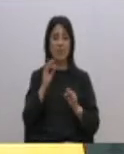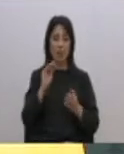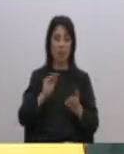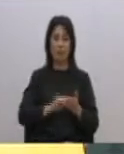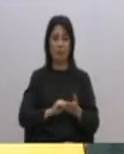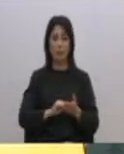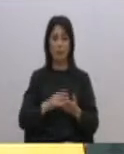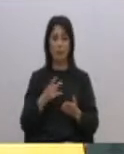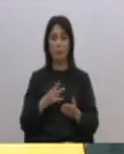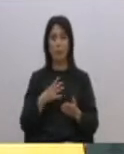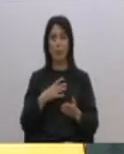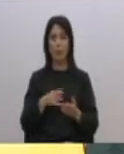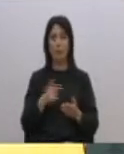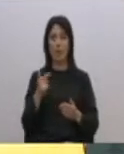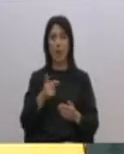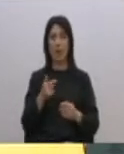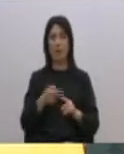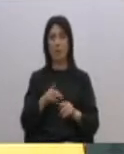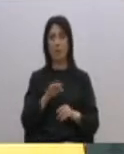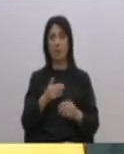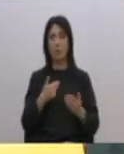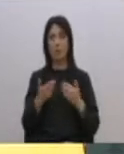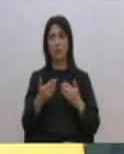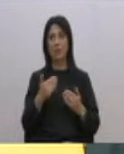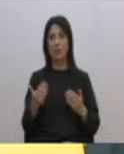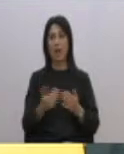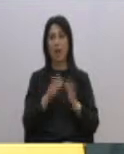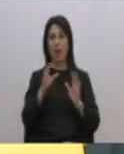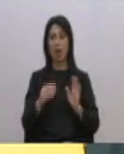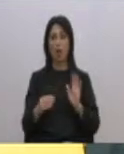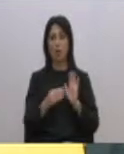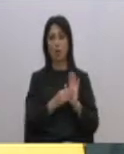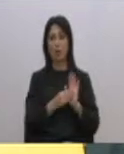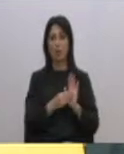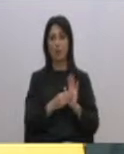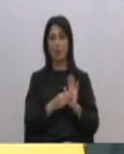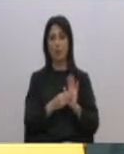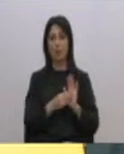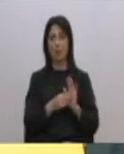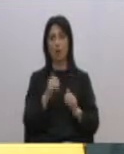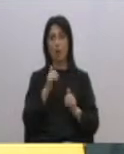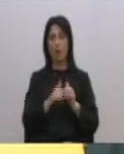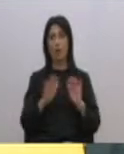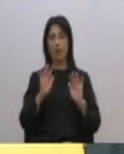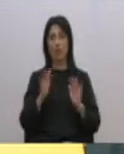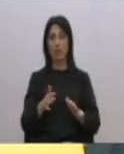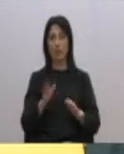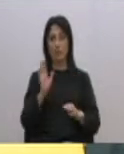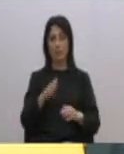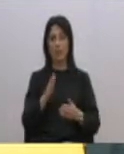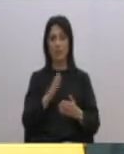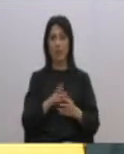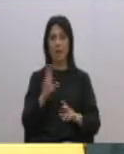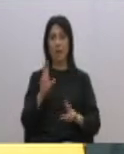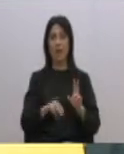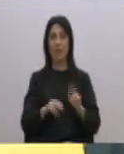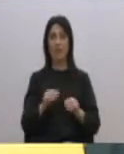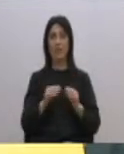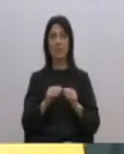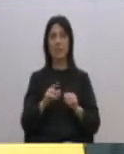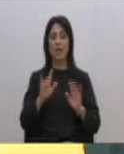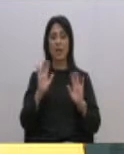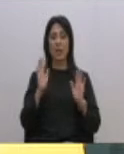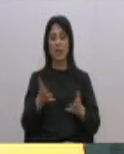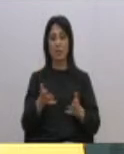ვთქვათ გარანტია ამასთან მიმართებით ახალ კოდექსში ყოველი შემთხვევისათვის მაინც არის გათვალისწინებული, ისევე როგორც ეს